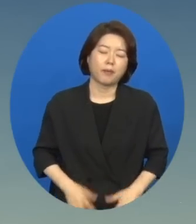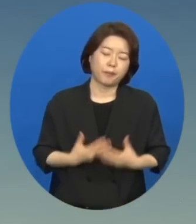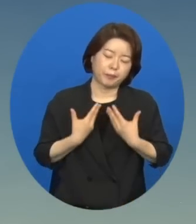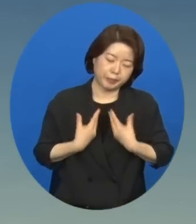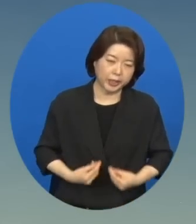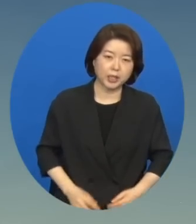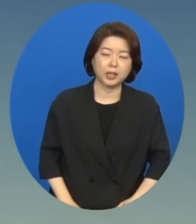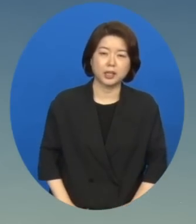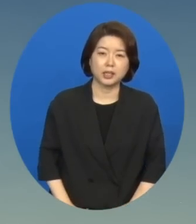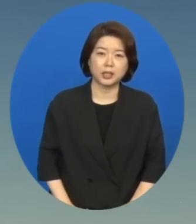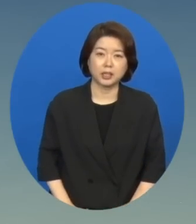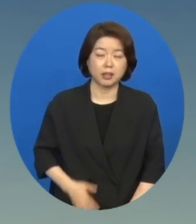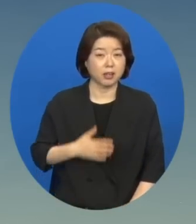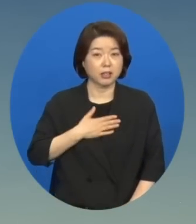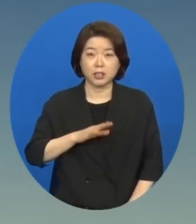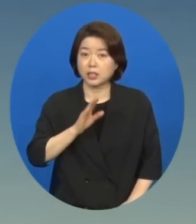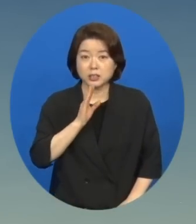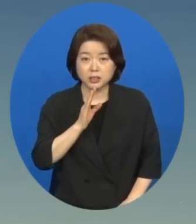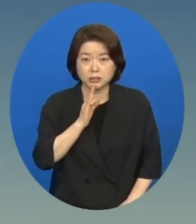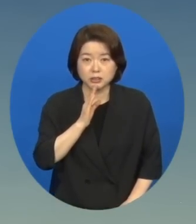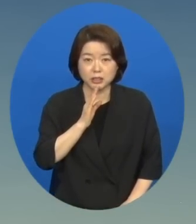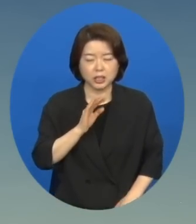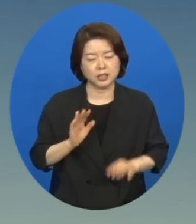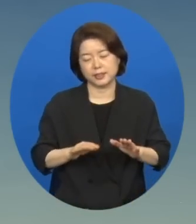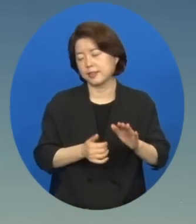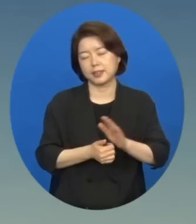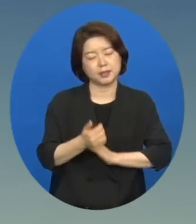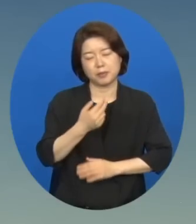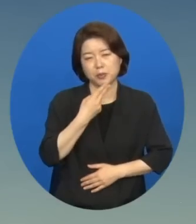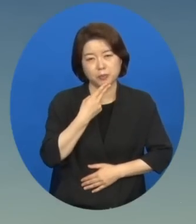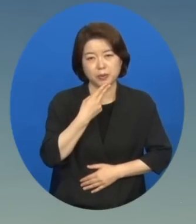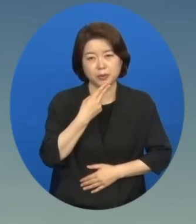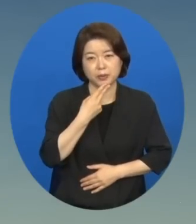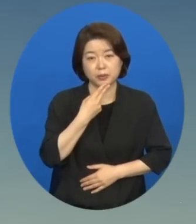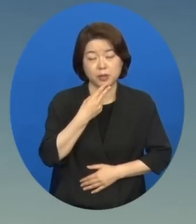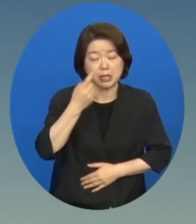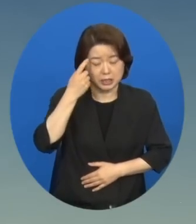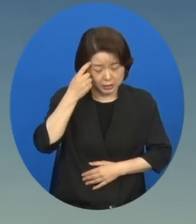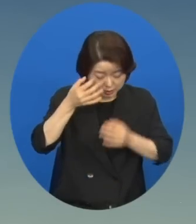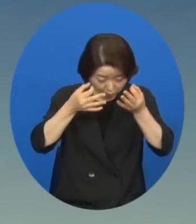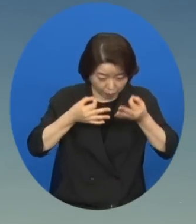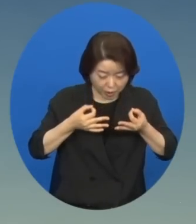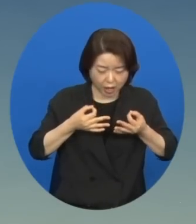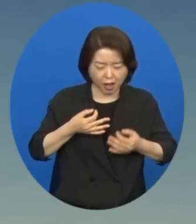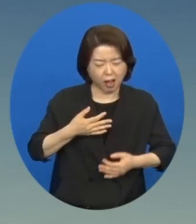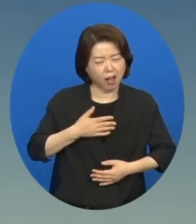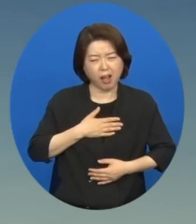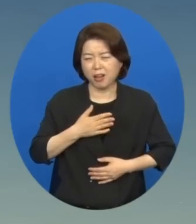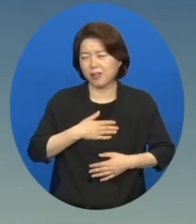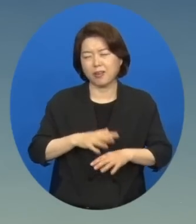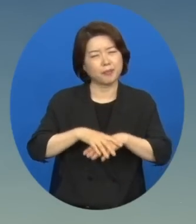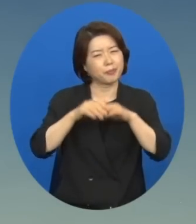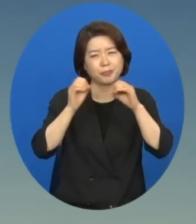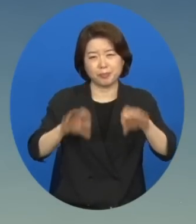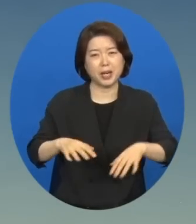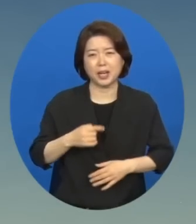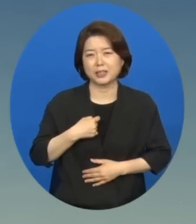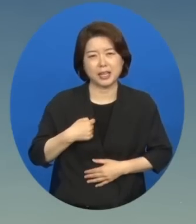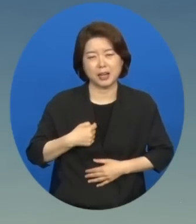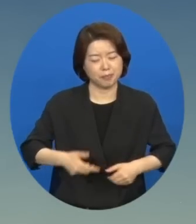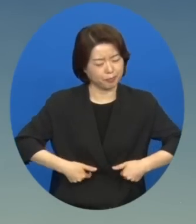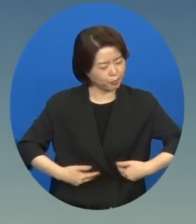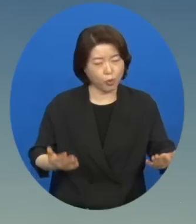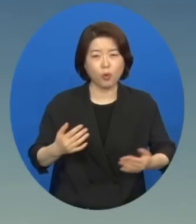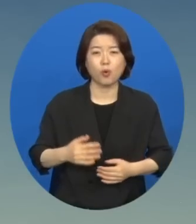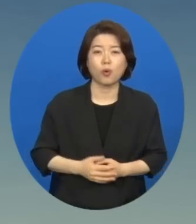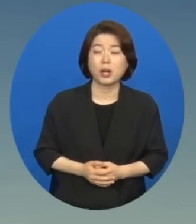나는 진짜 이제는 희망이 없나 봐. 나는 정말 이제는 소용이 없나 봐. 그 은혜